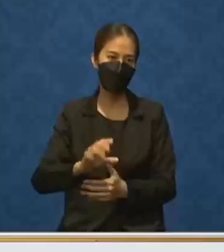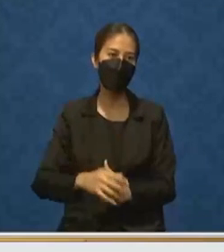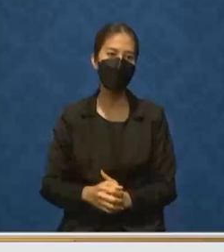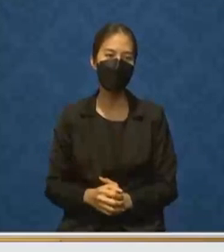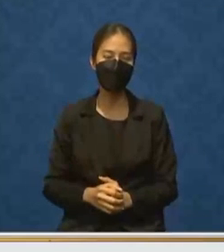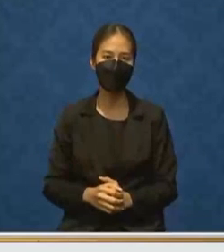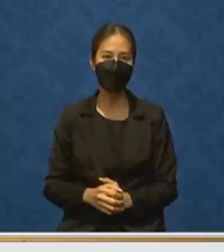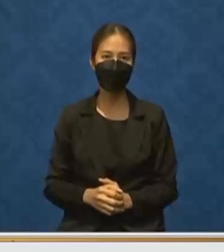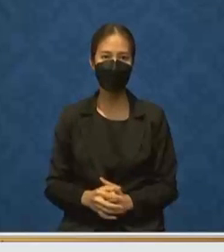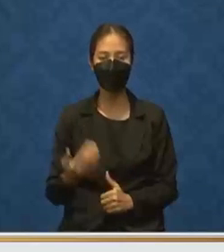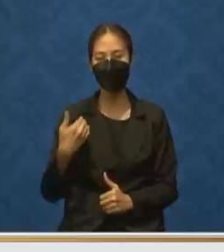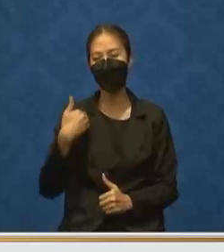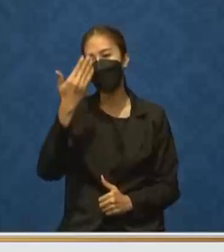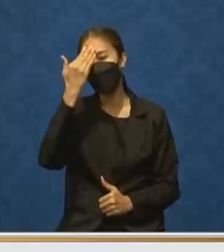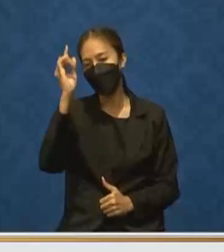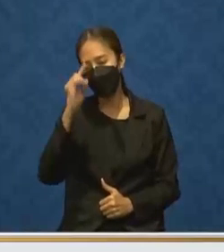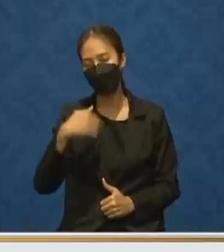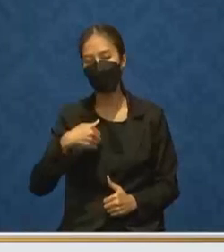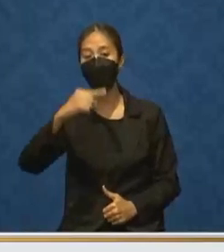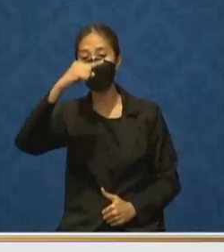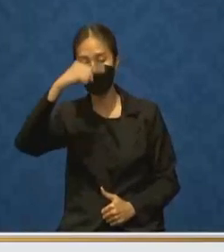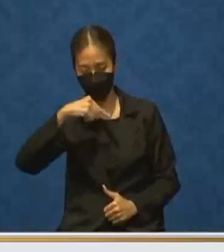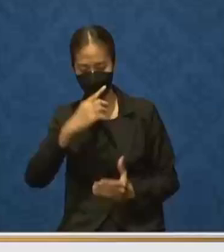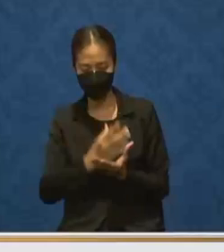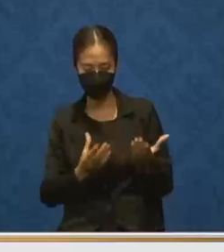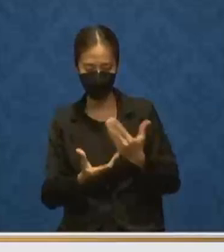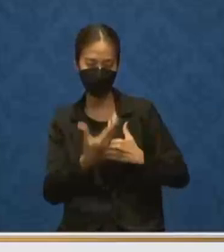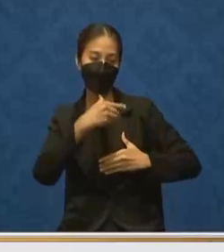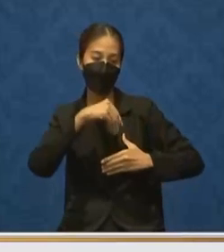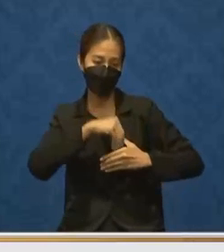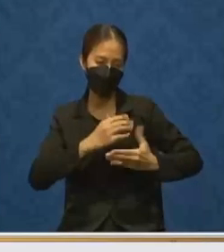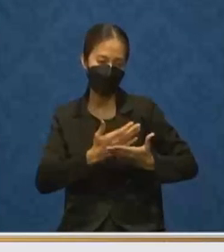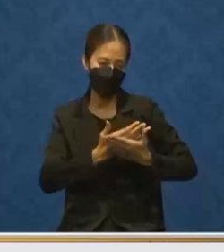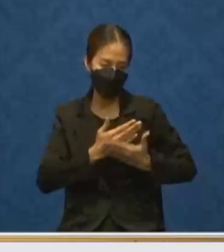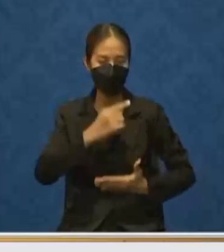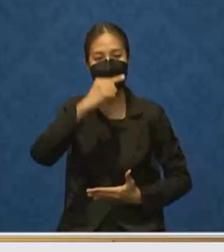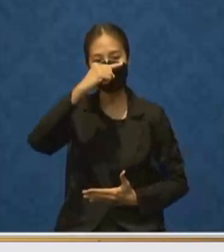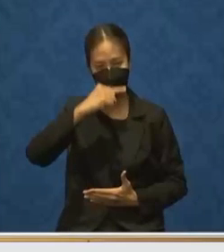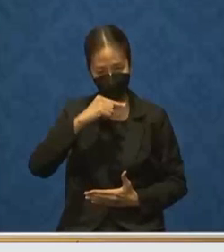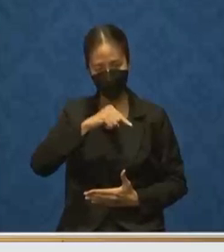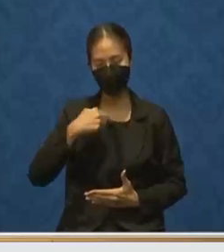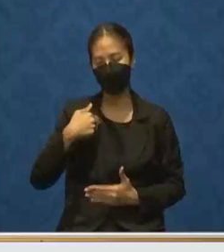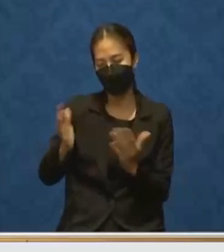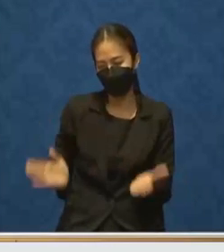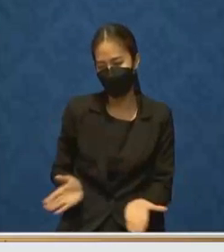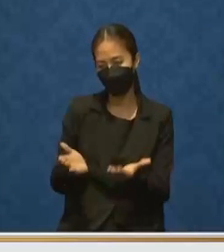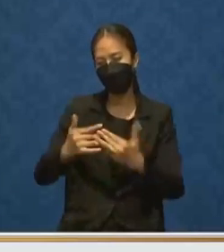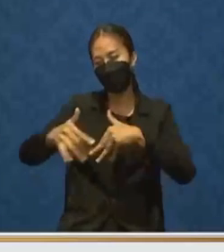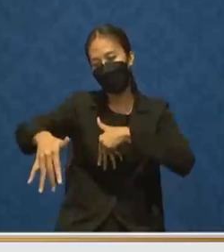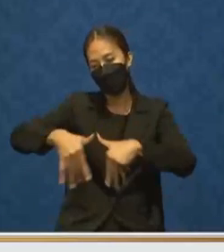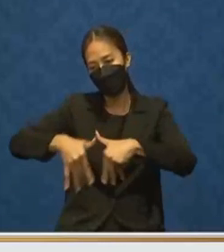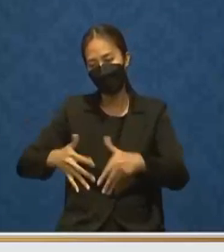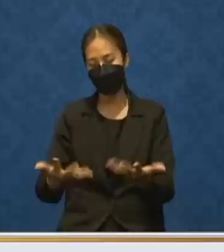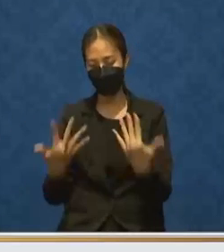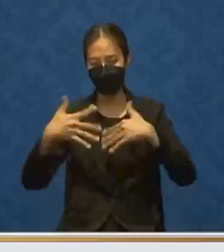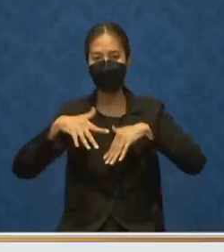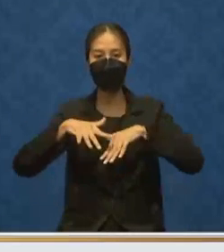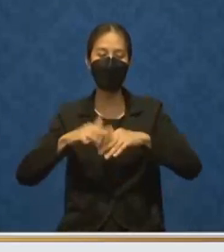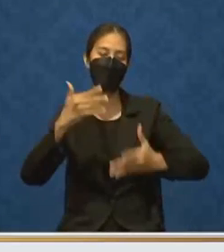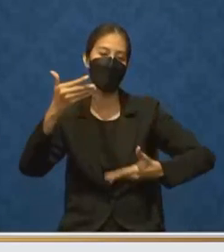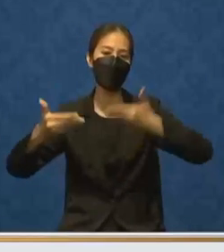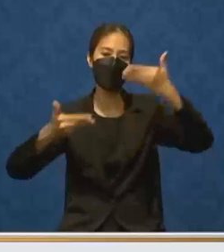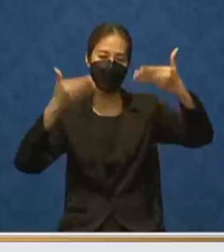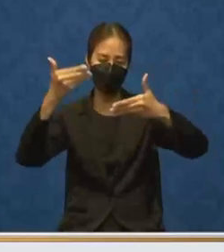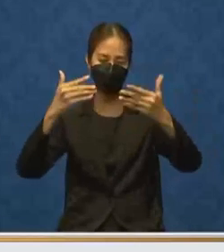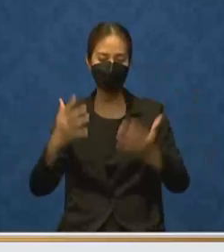ทเพื่อคนไทยมีคุณธรรมจริยธรรมมีความภูมิใจและรักในความเป็นไทยรวมทั้งส่งเสริมให้ประชาชนมีส่วนร่วมในกิจกรรมรู้รักฟื้